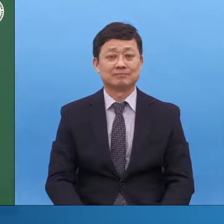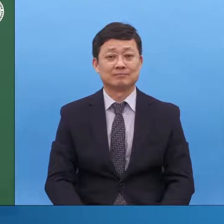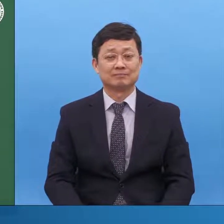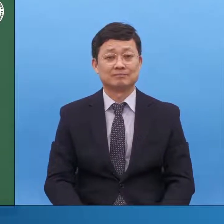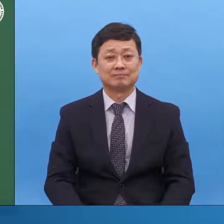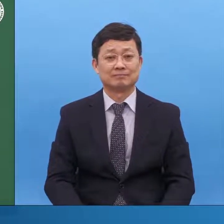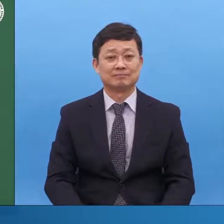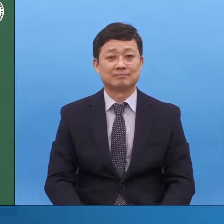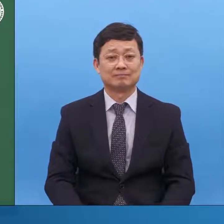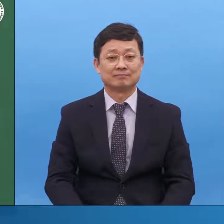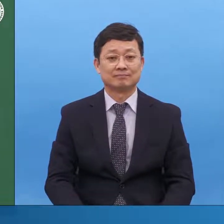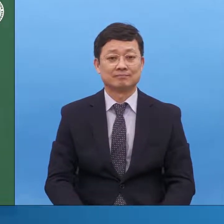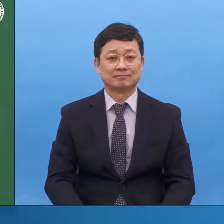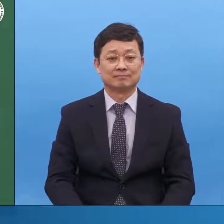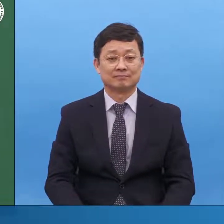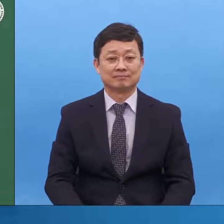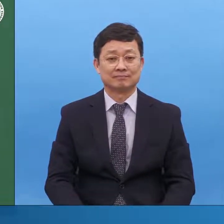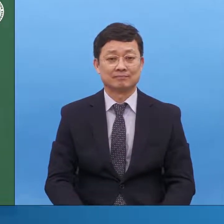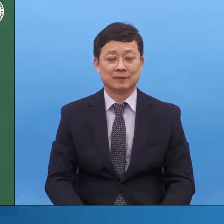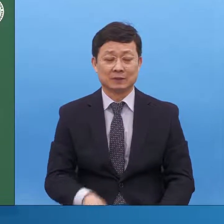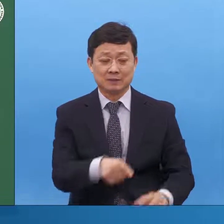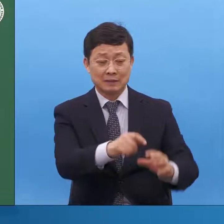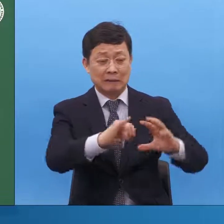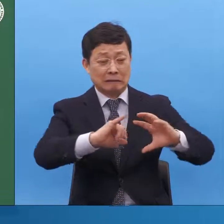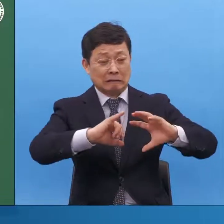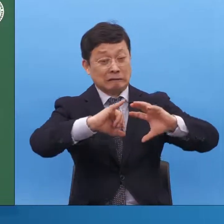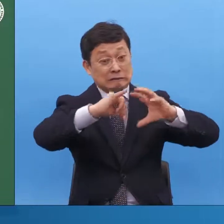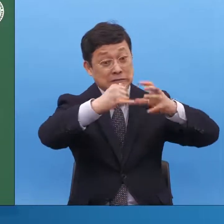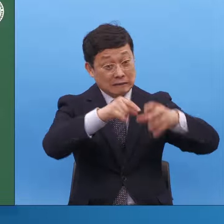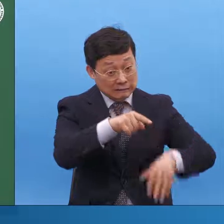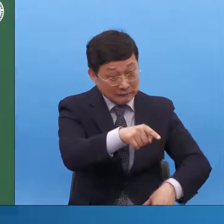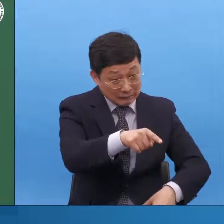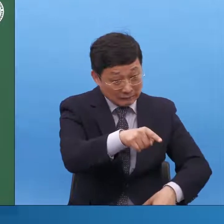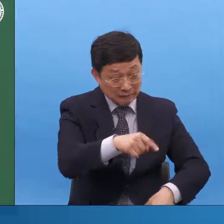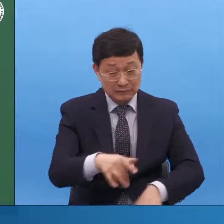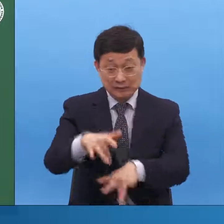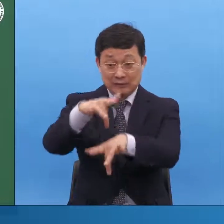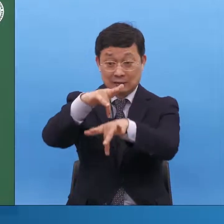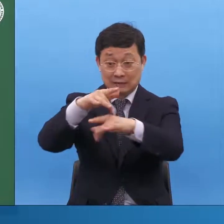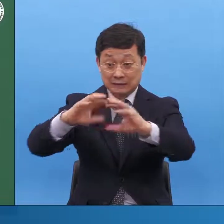3 kingdoms. 세상 나라, 사단의 나라,